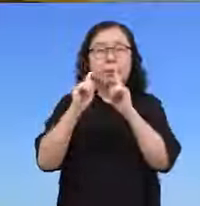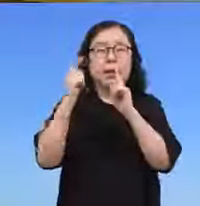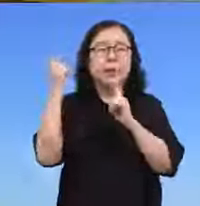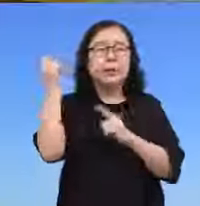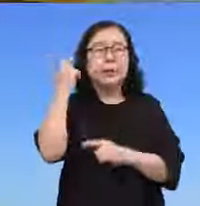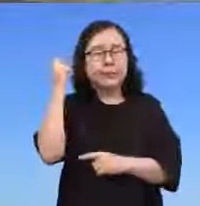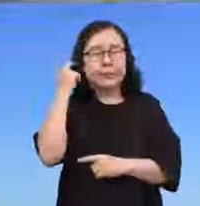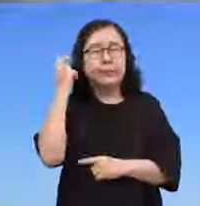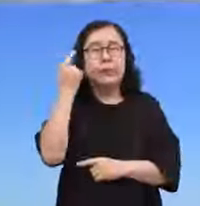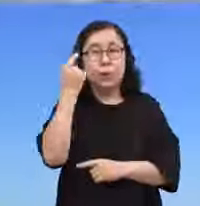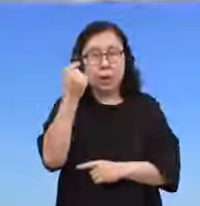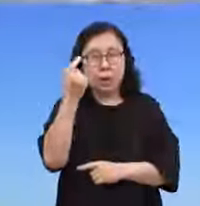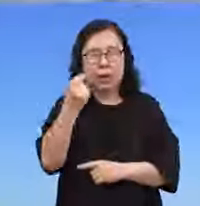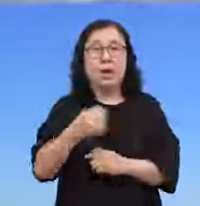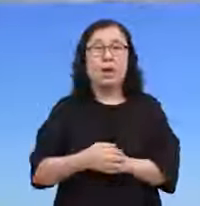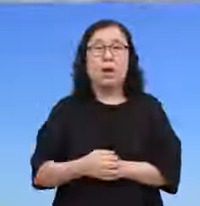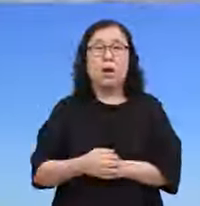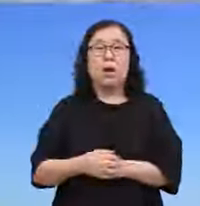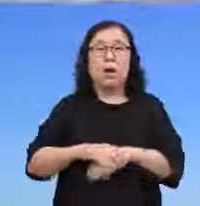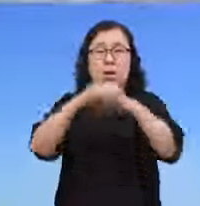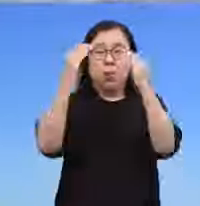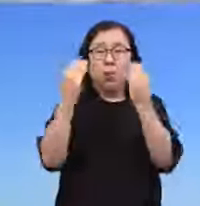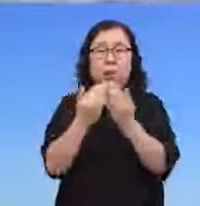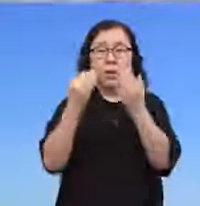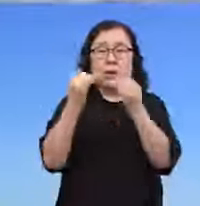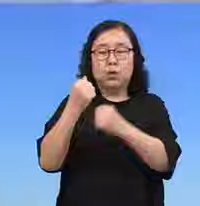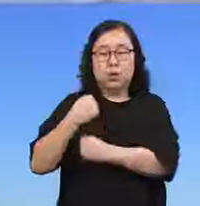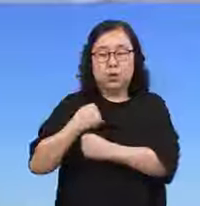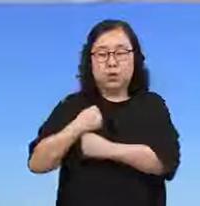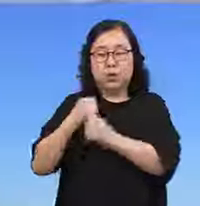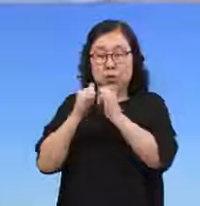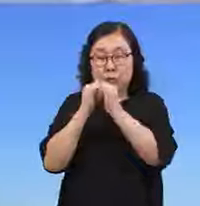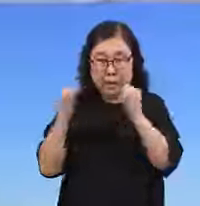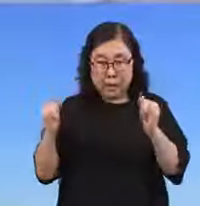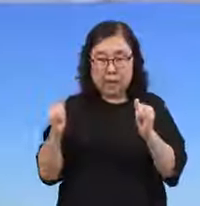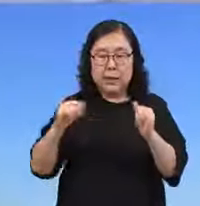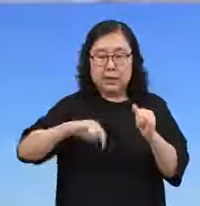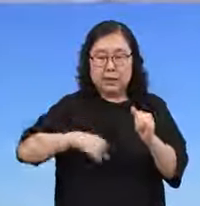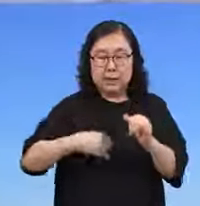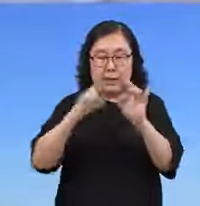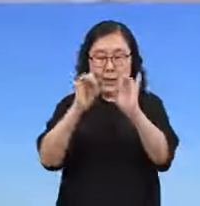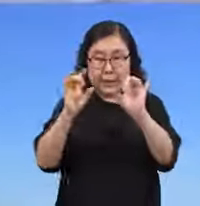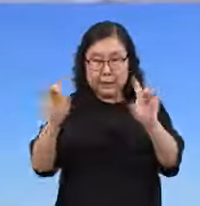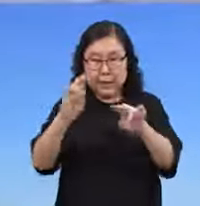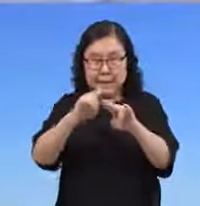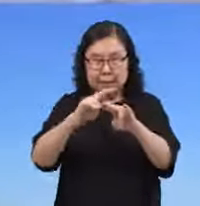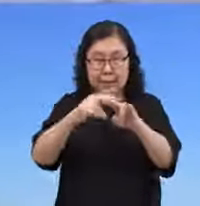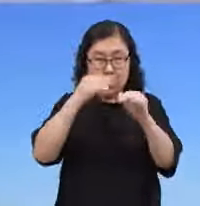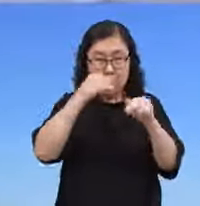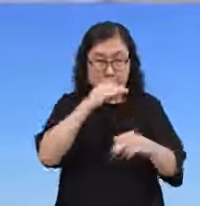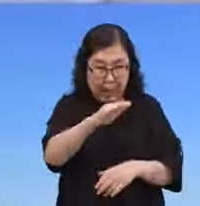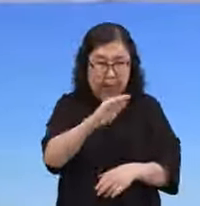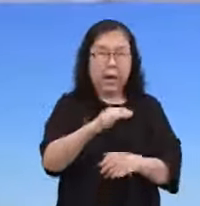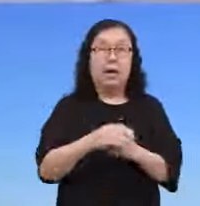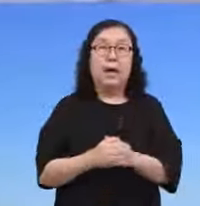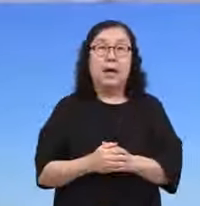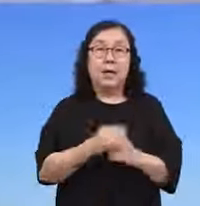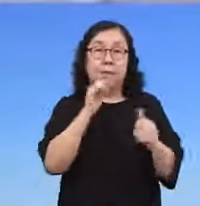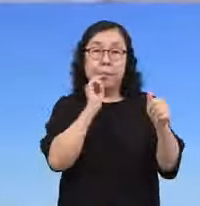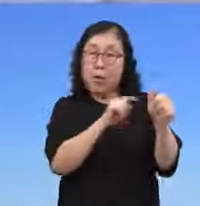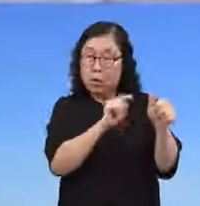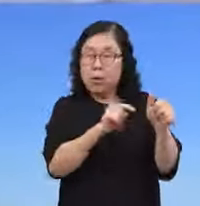같아요. 그 대령 함장의 총원 전투 배치, 이 말씀이나 오늘 본문에서